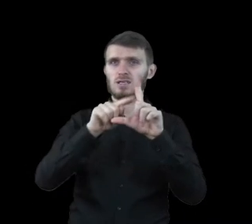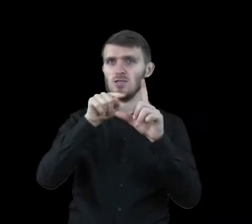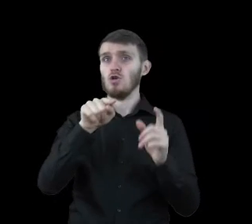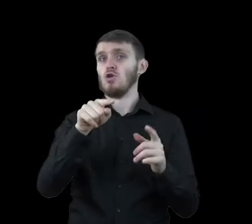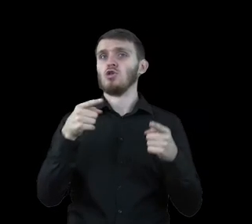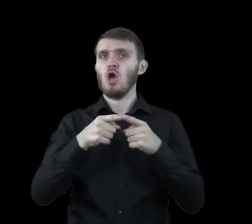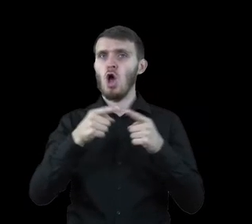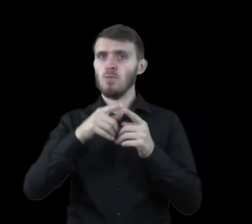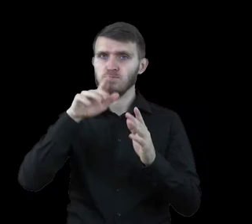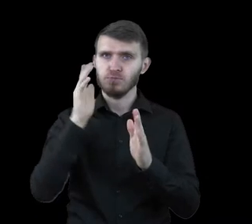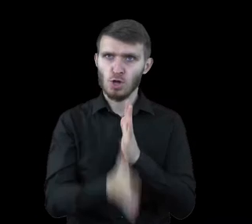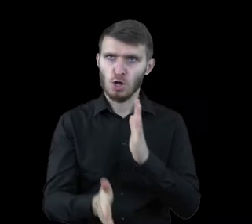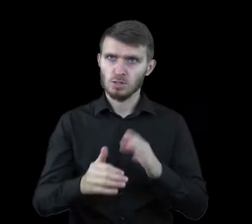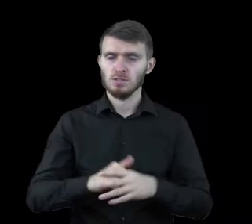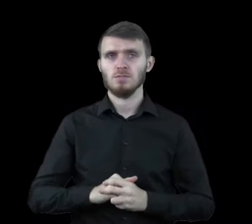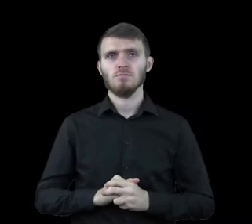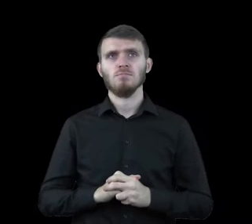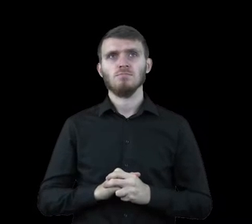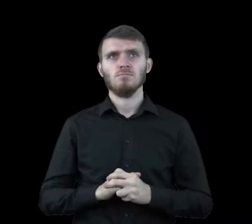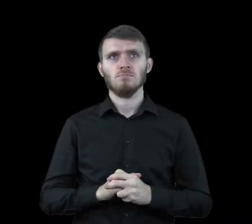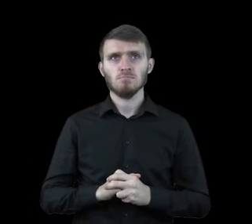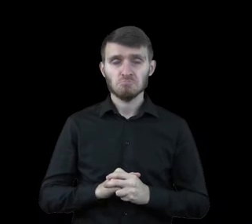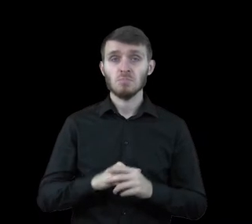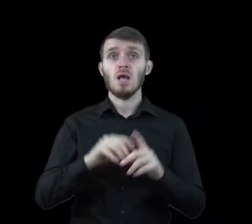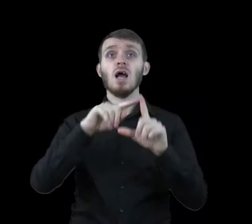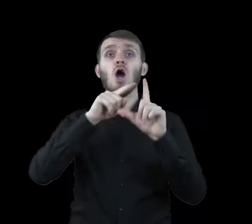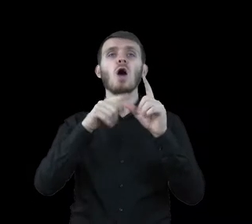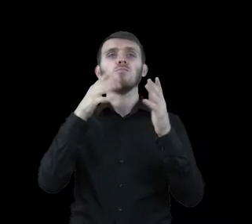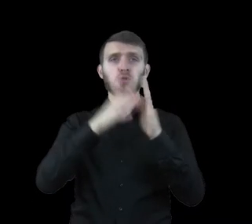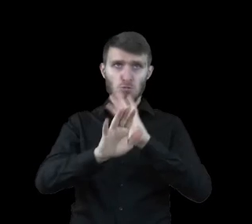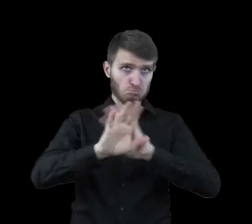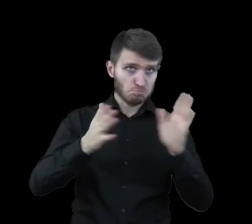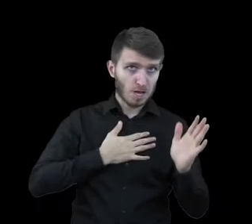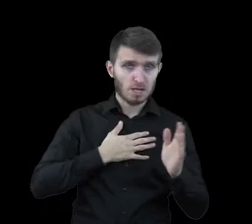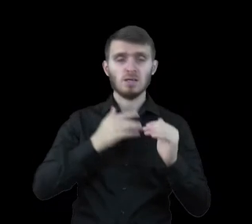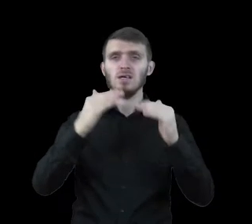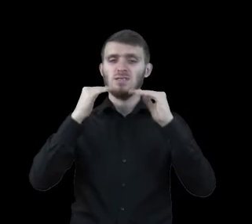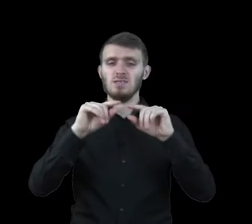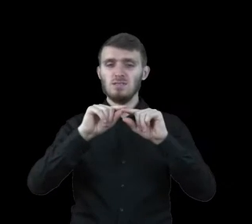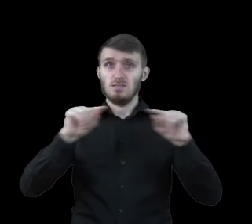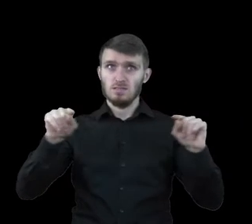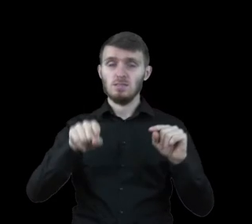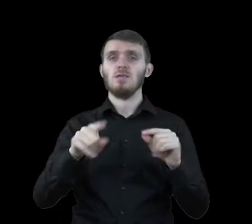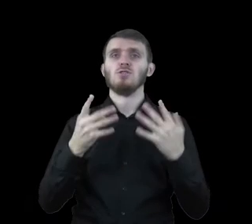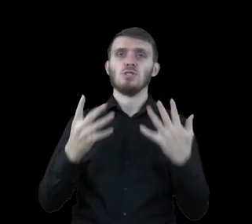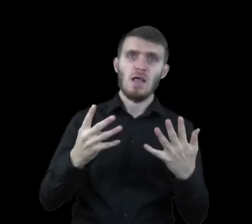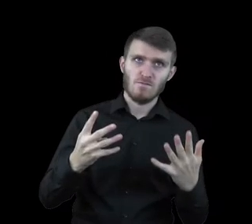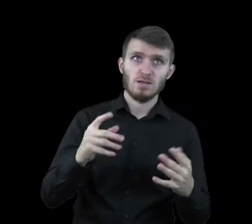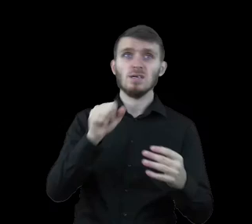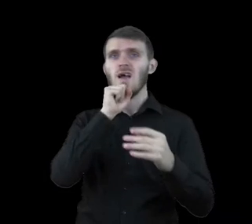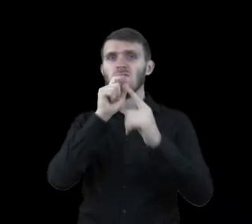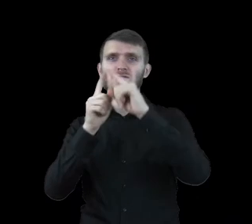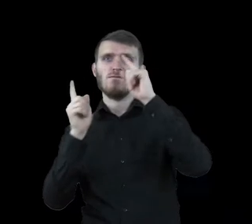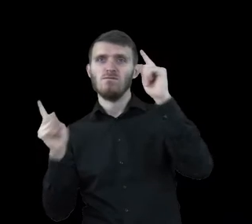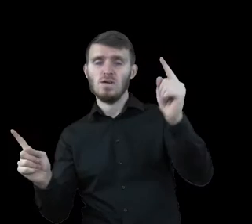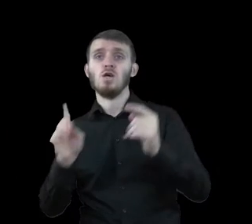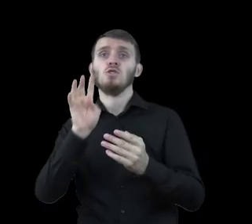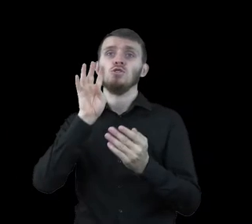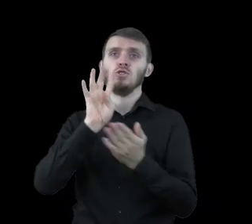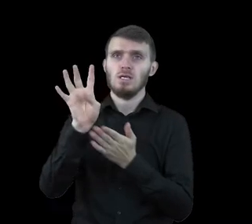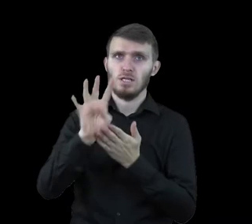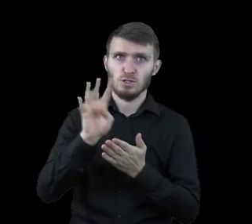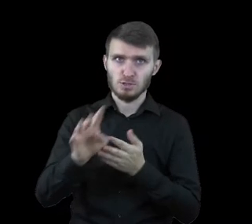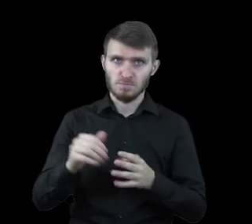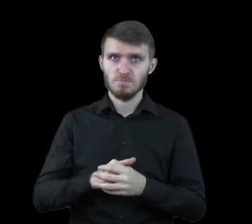i trzeci bok. I tutaj mamy kąt prosty. Teraz załóżmy, że długość tego boku jest równa 9,